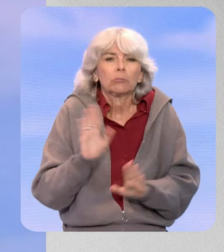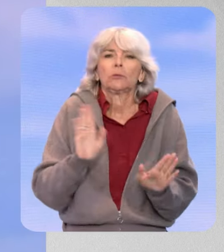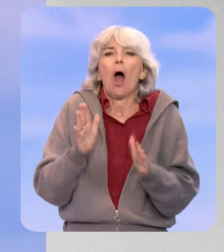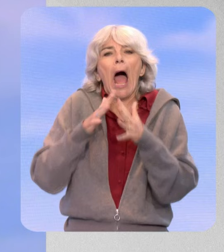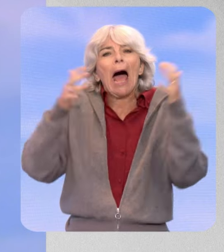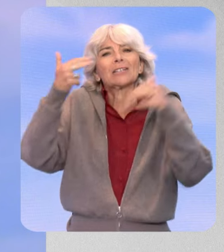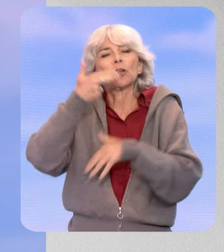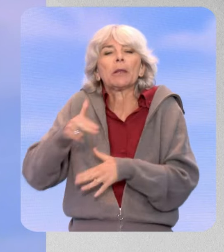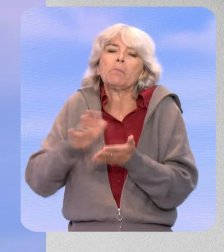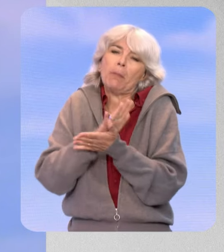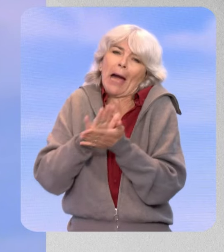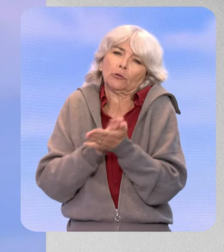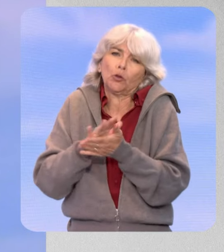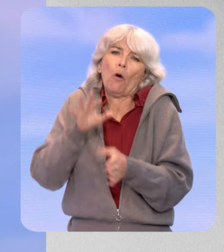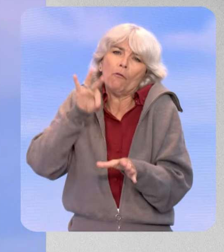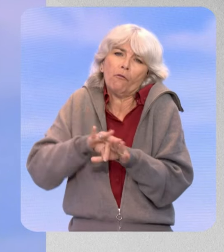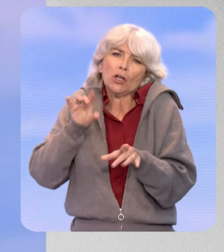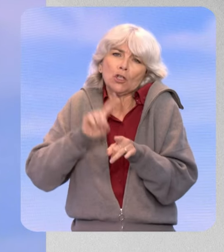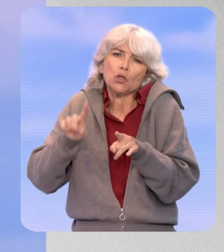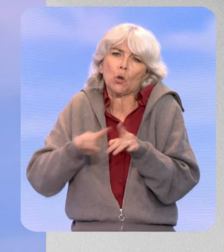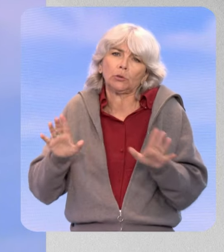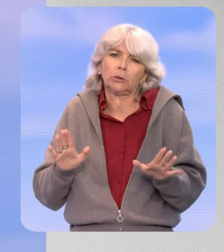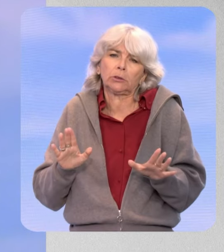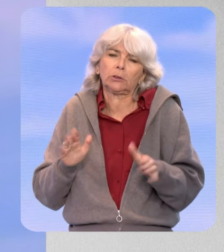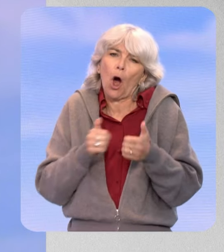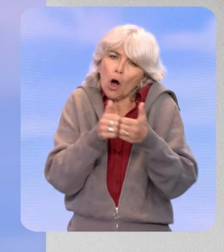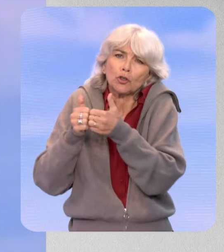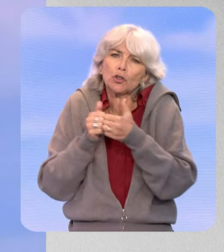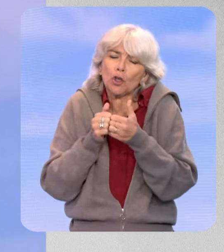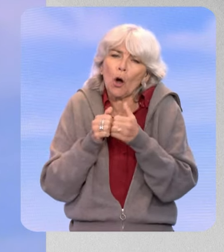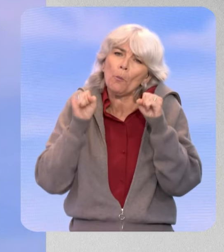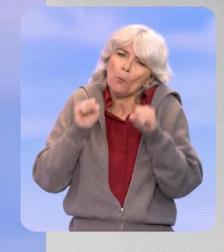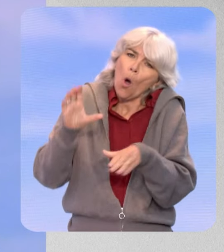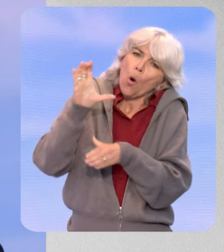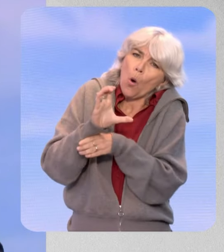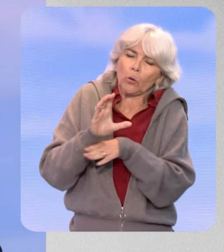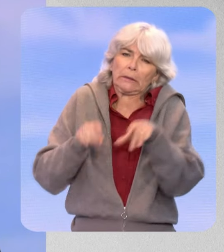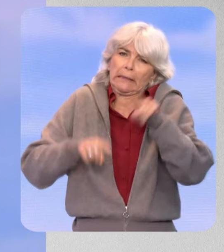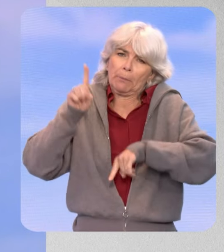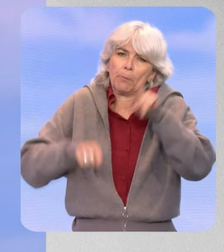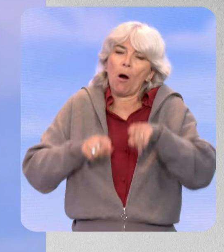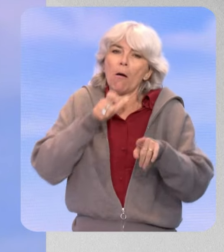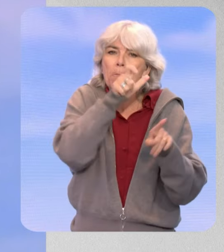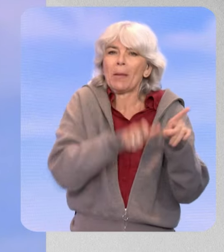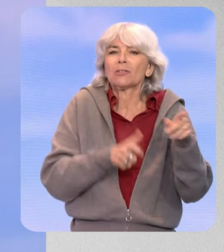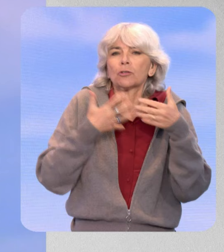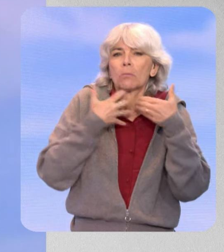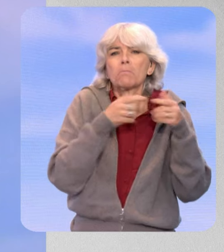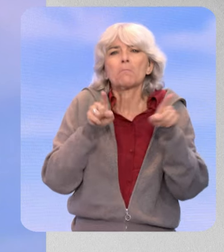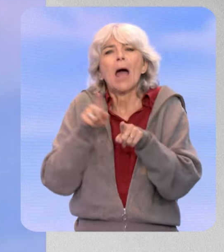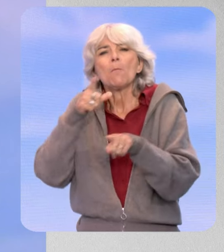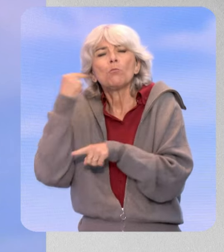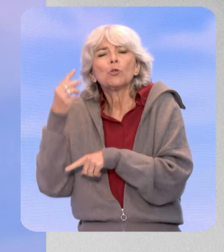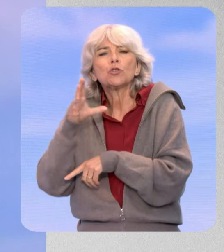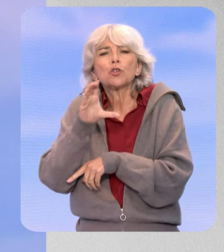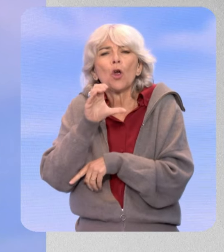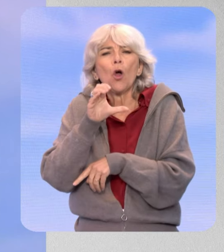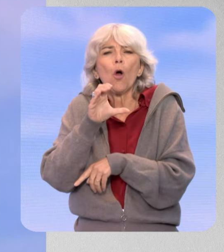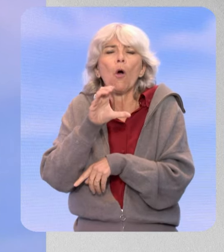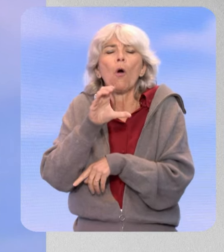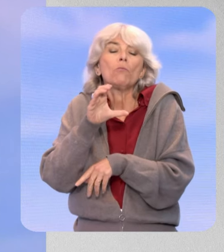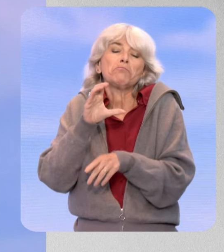l'Assemblée nationale, excusez-moi, on vote des choses, certaines ensemble, et parfois on s'oppose. Xavier Bertrand, mais comme M. Cazeneuve, comme tout un tas de noms